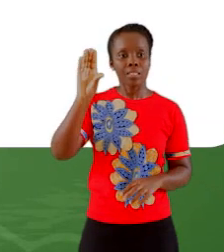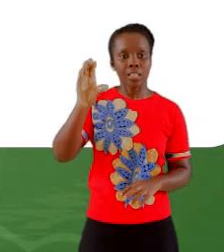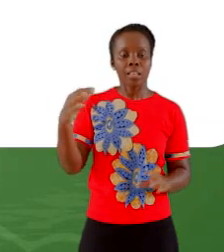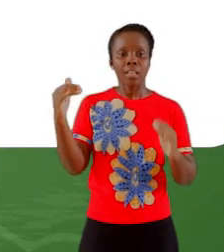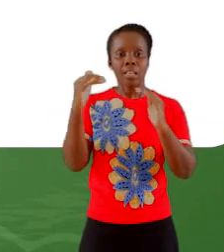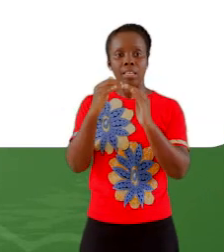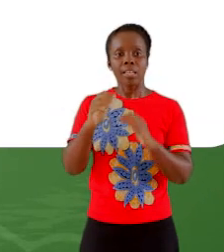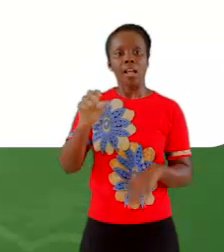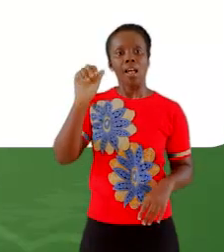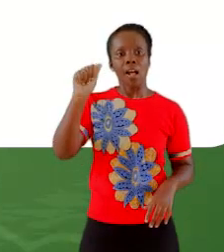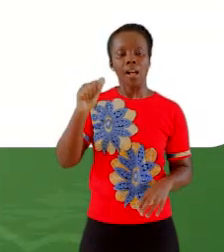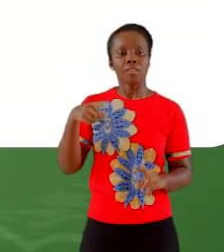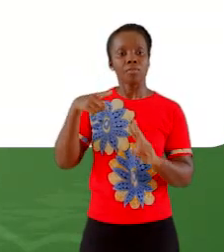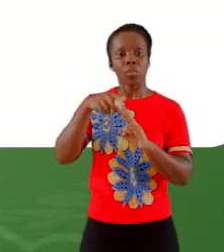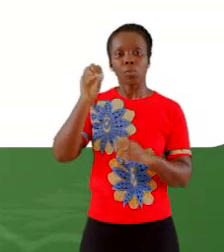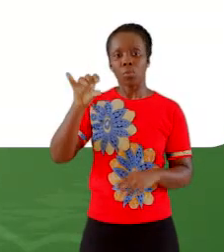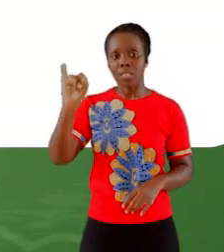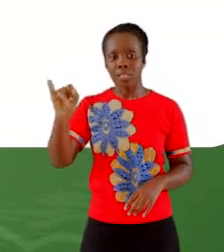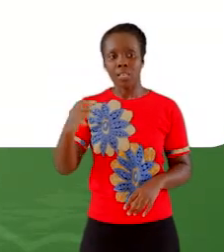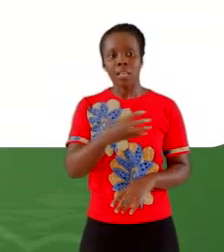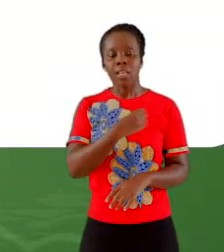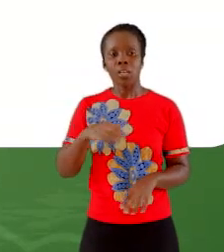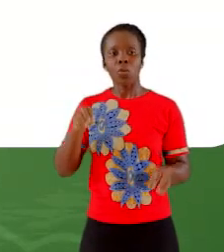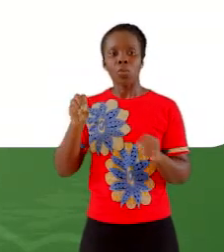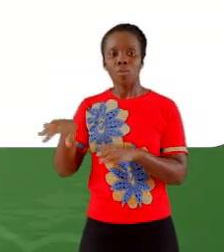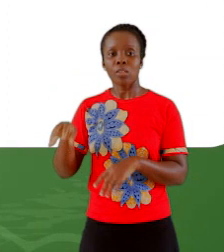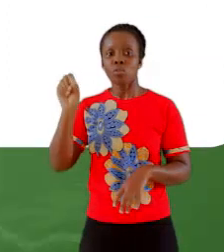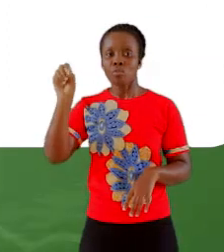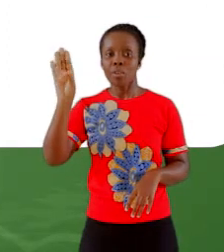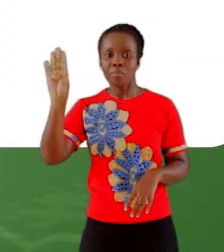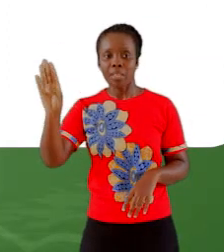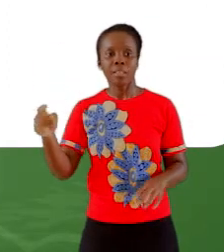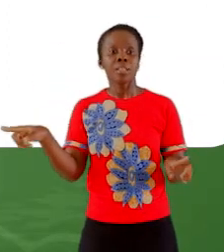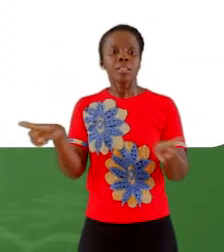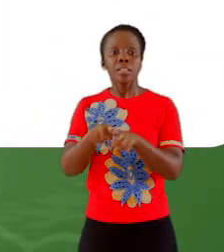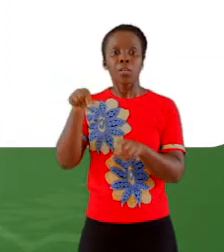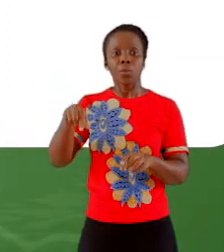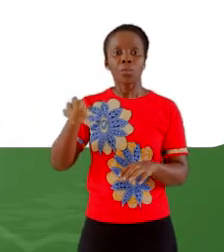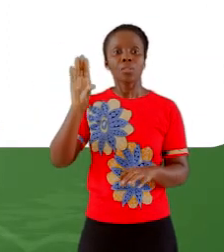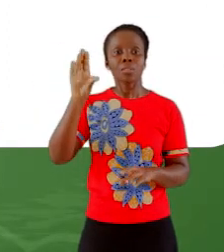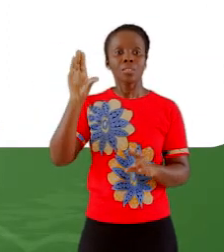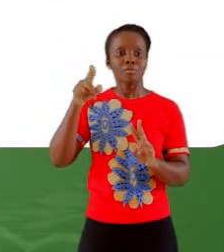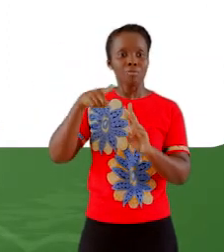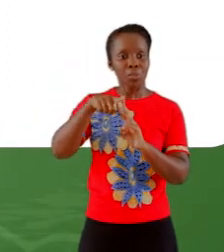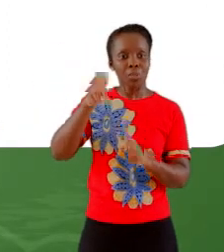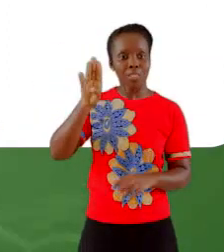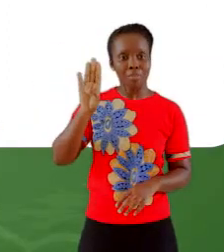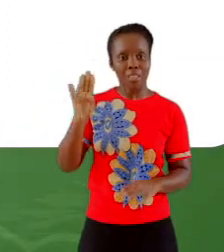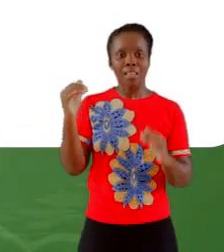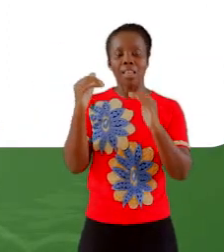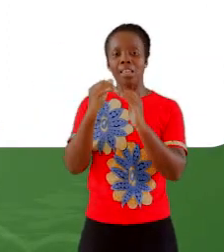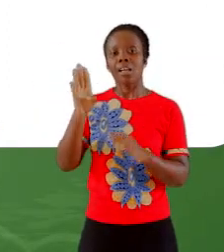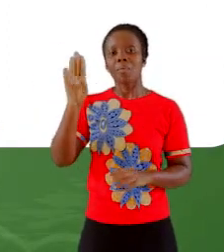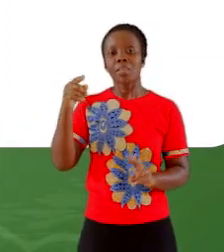à A vecteur OI. On marque le point B tel que le vecteur CB égale à B